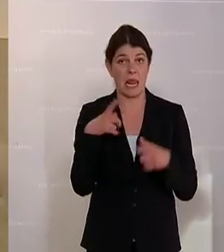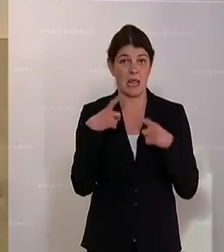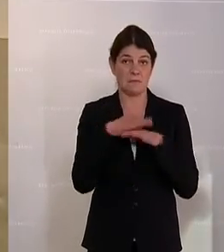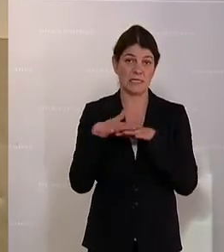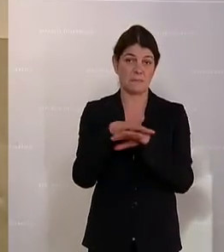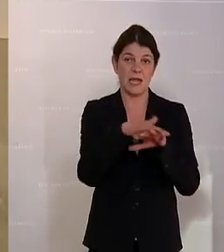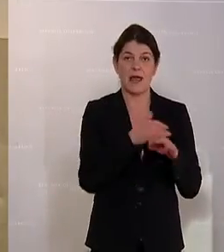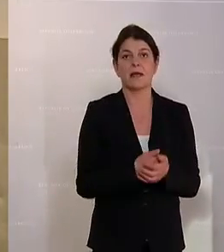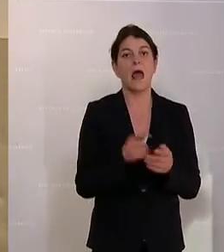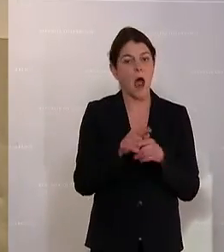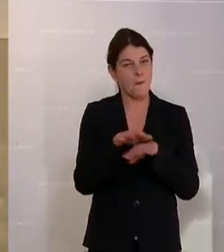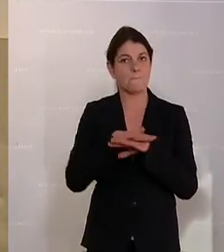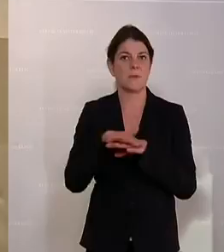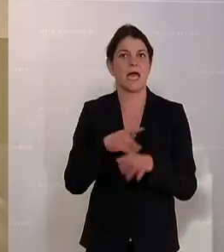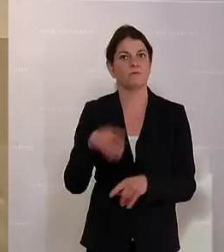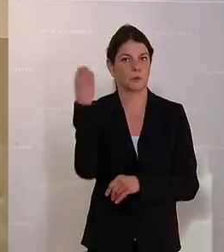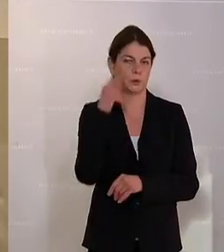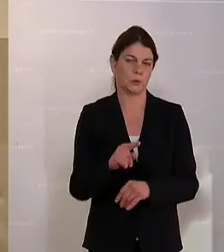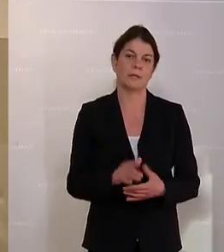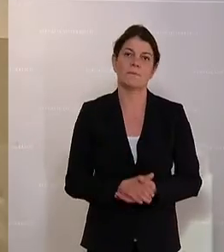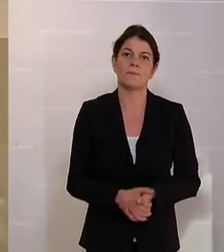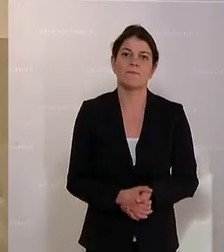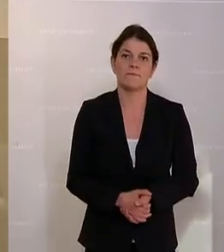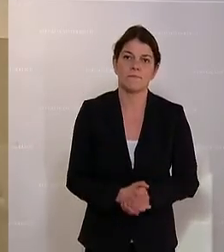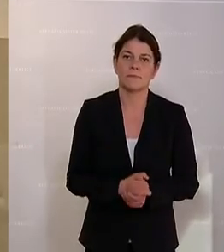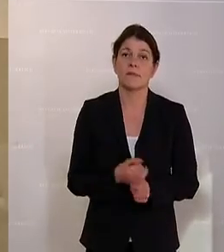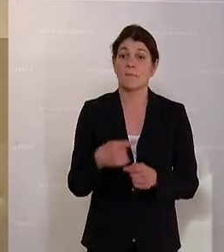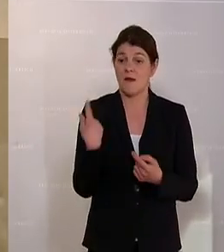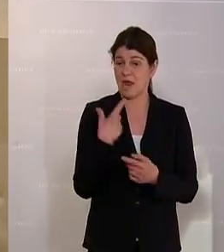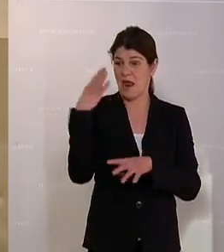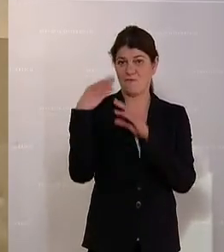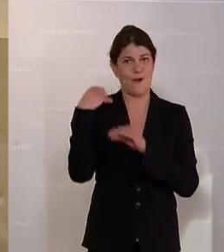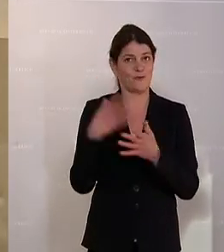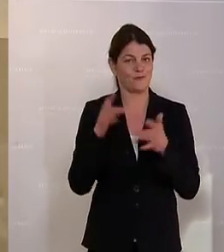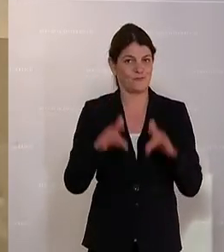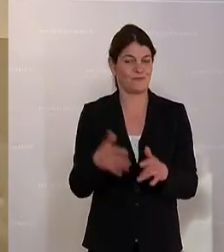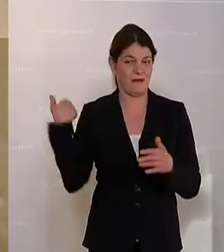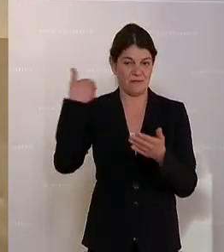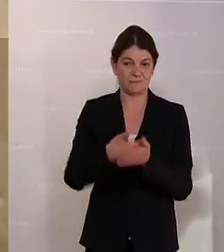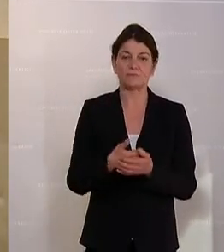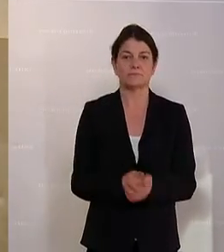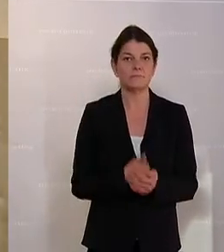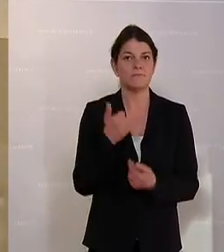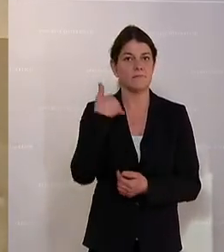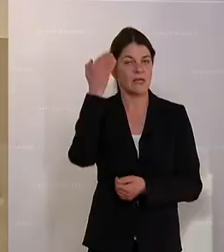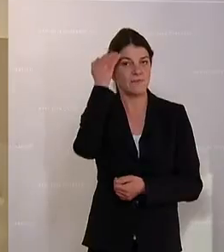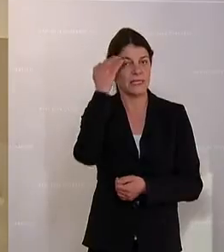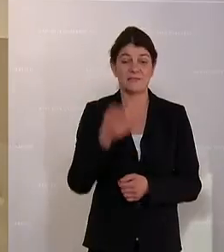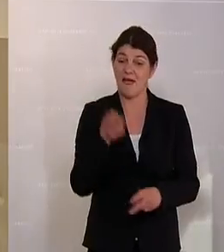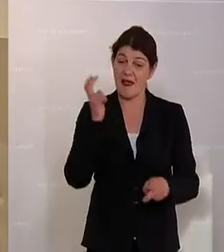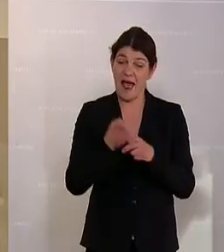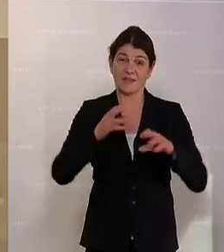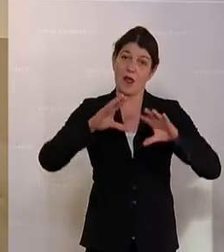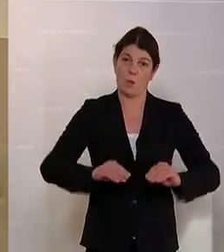Lebensbereichen, auch im Bereich der Schule. Aber wir haben Erfahrungswerte gesammelt und wissen, dass ein harter